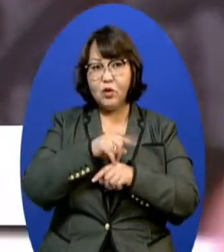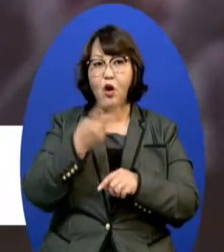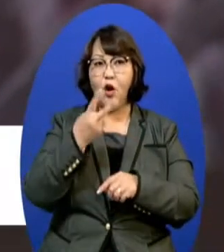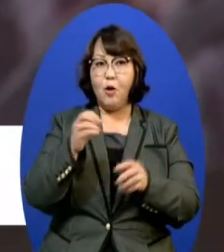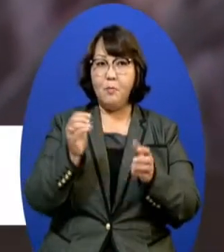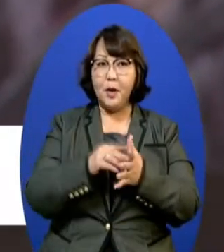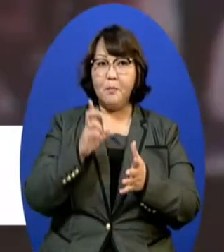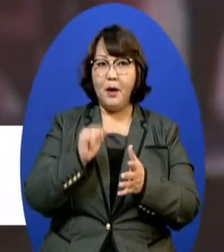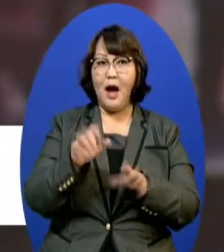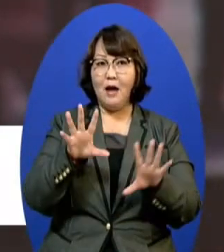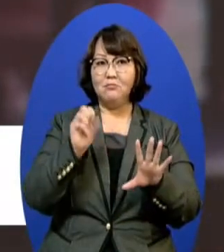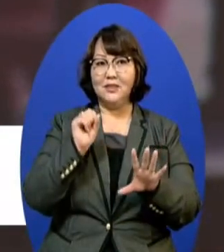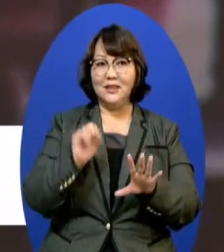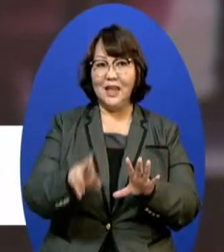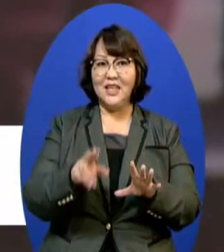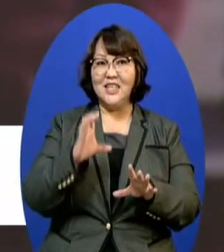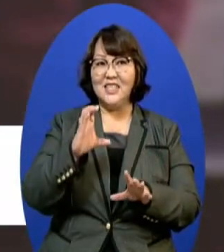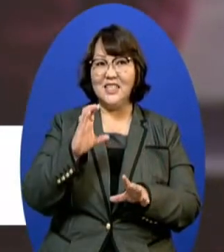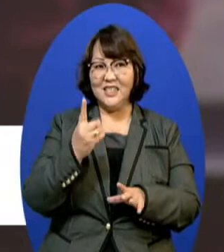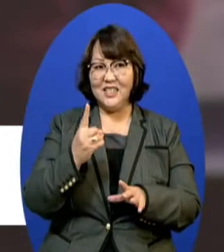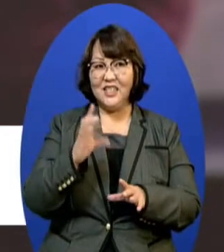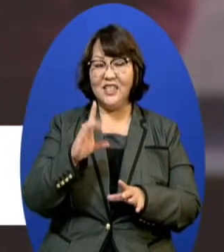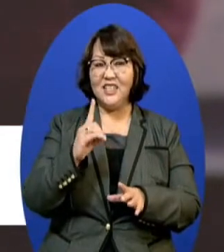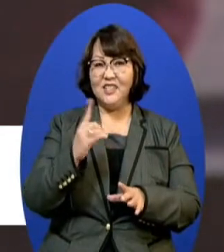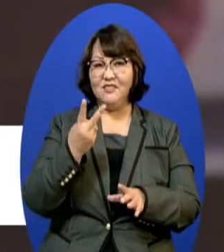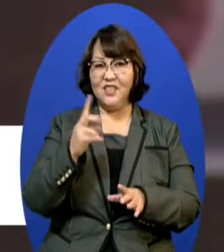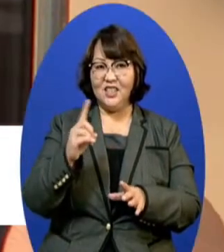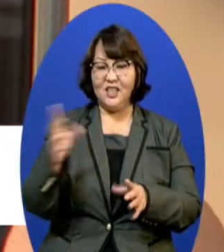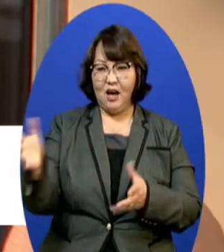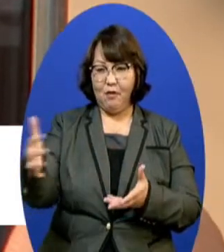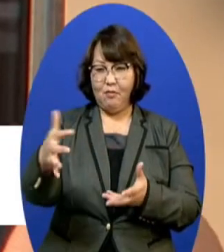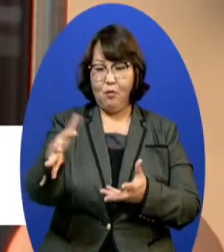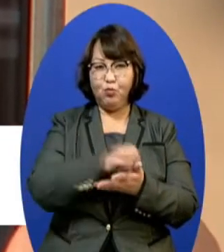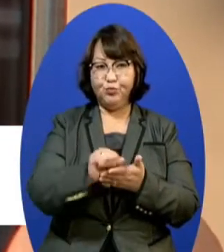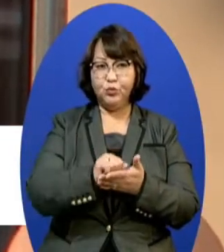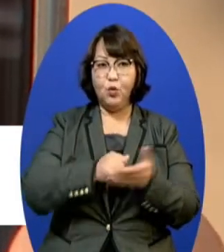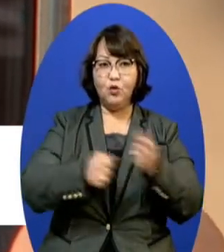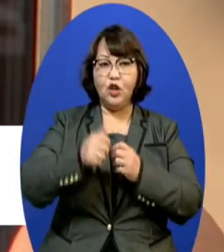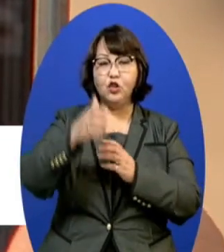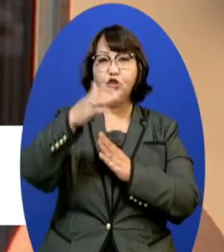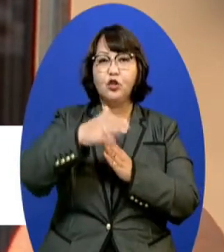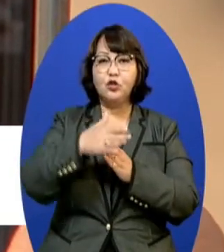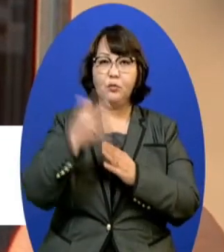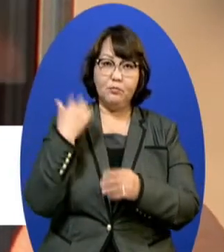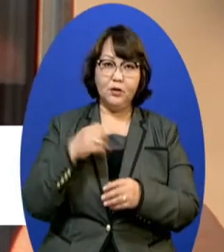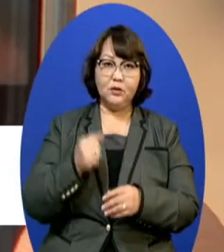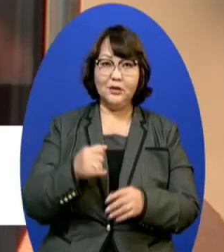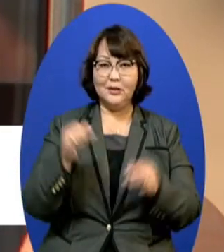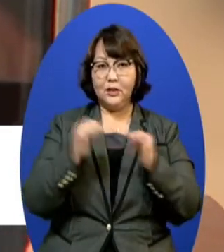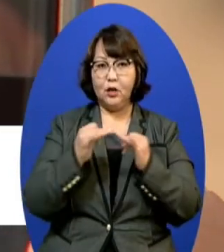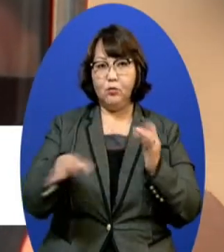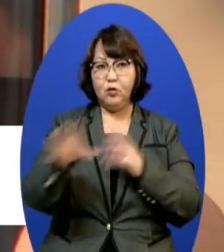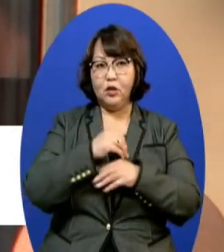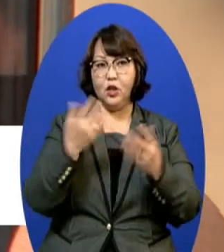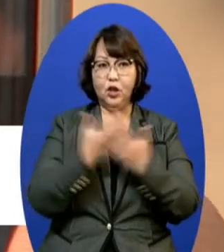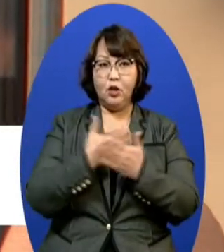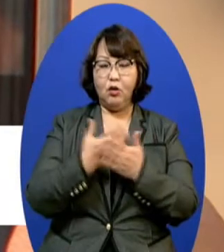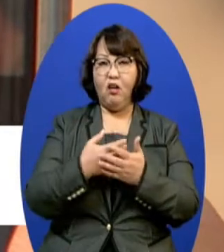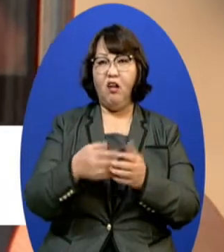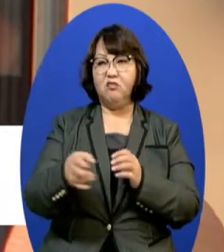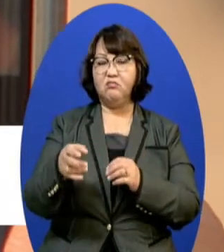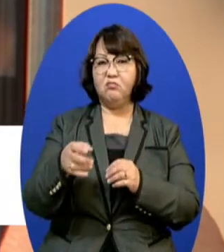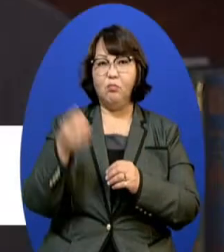буюу 10 гаруй сая төгрөгийн CD DVD хураан авч устгаснаар энэ төрлийн худалдааг зогсоосон байна. Харин цахим орчинд кинонууд алдагдсан